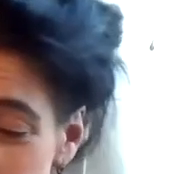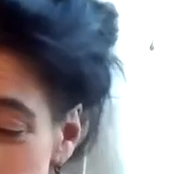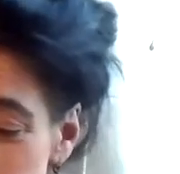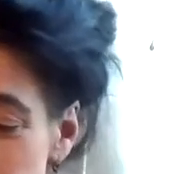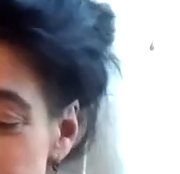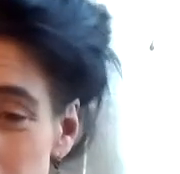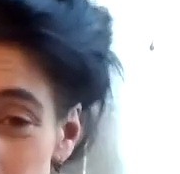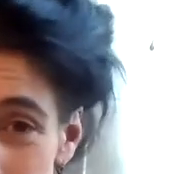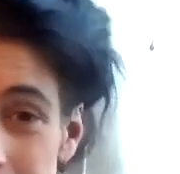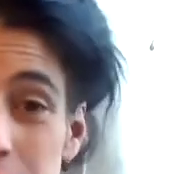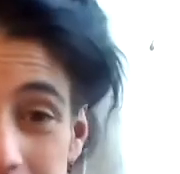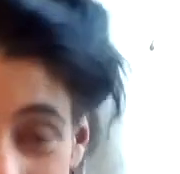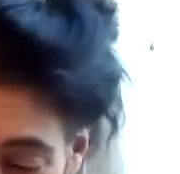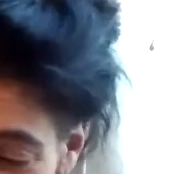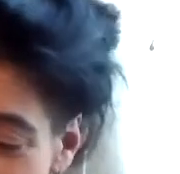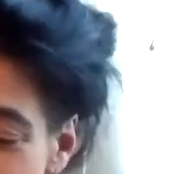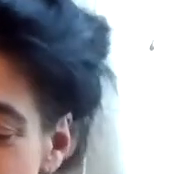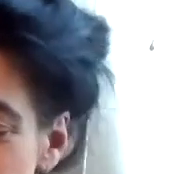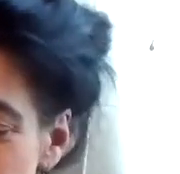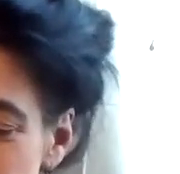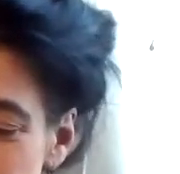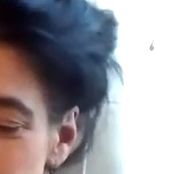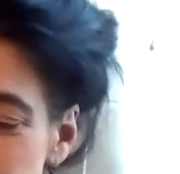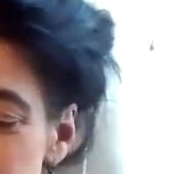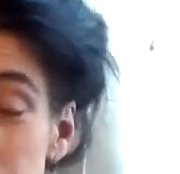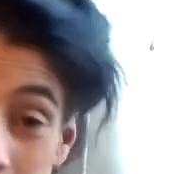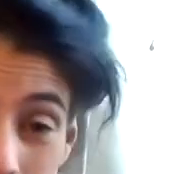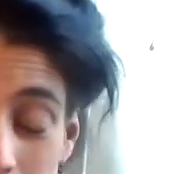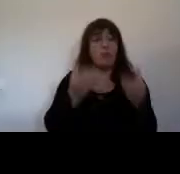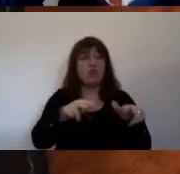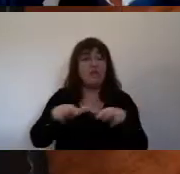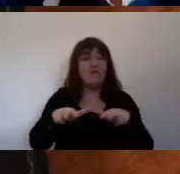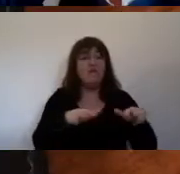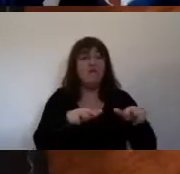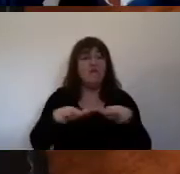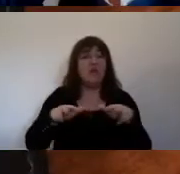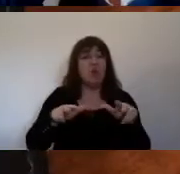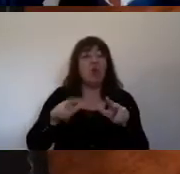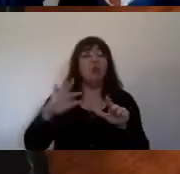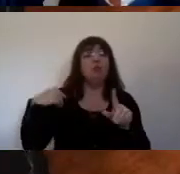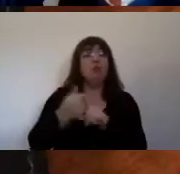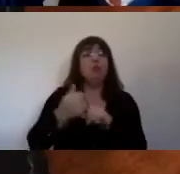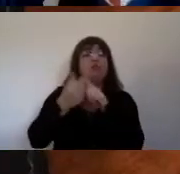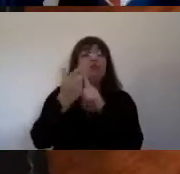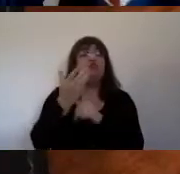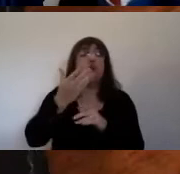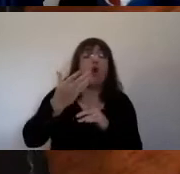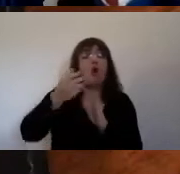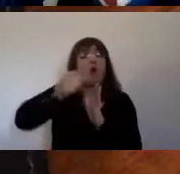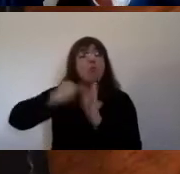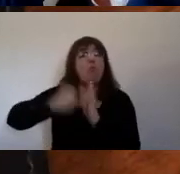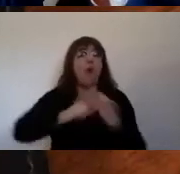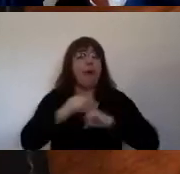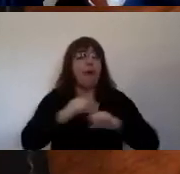ronde, je vous propose de regarder ensemble cette petite vidéo qui revient sur les derniers mois écoulés précisément et sur les actions qui ont pu être mises en